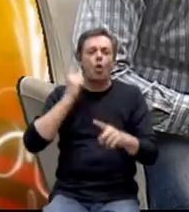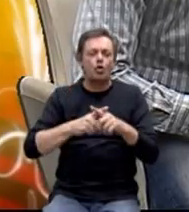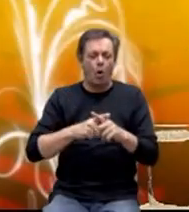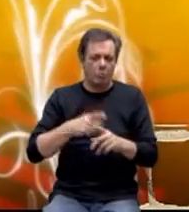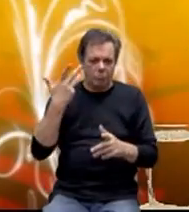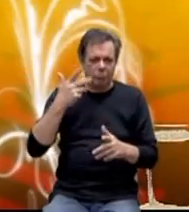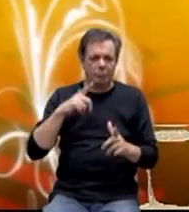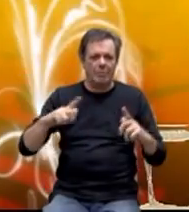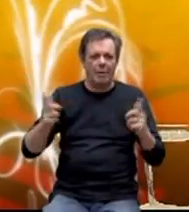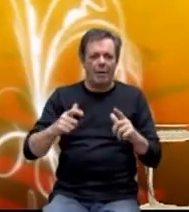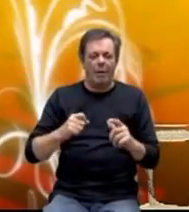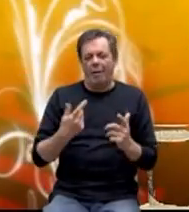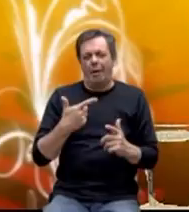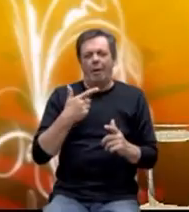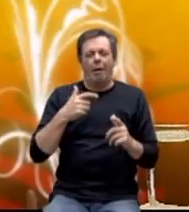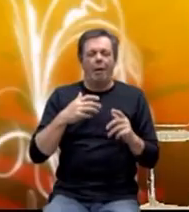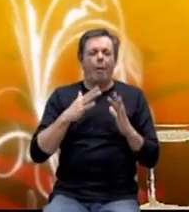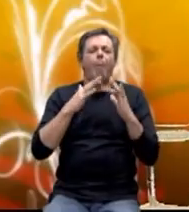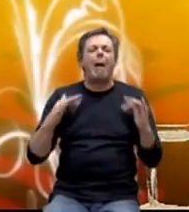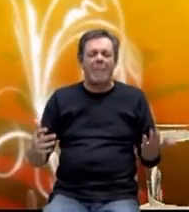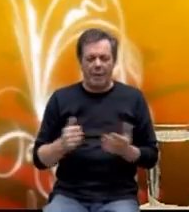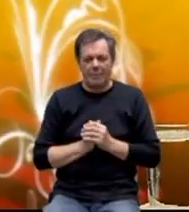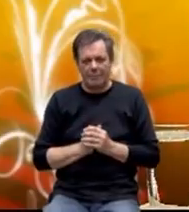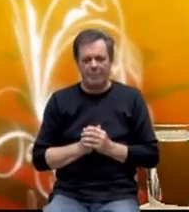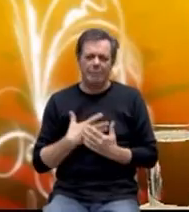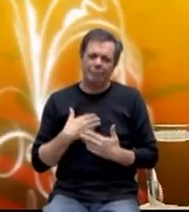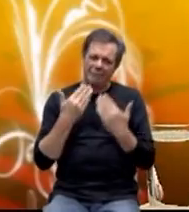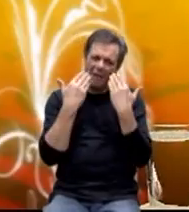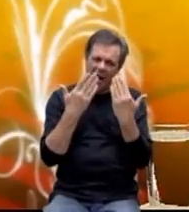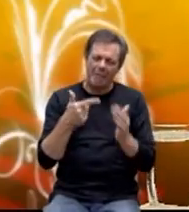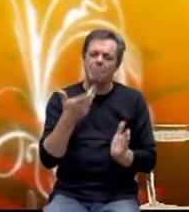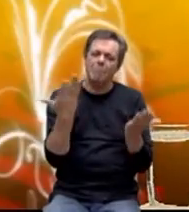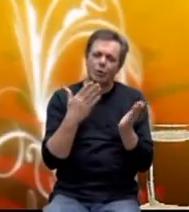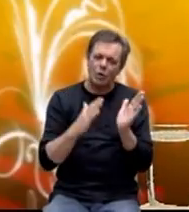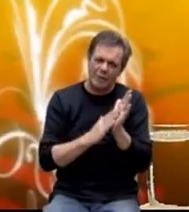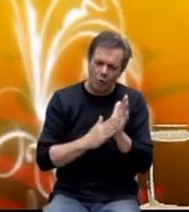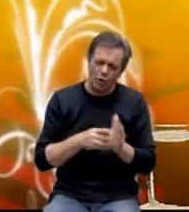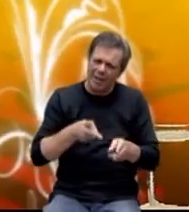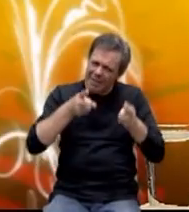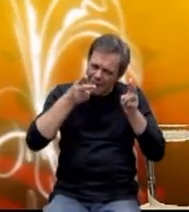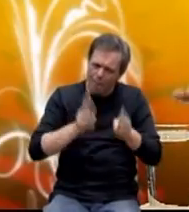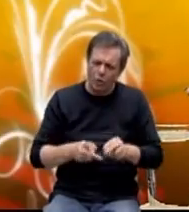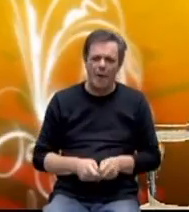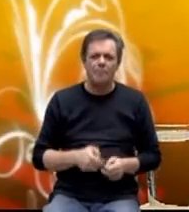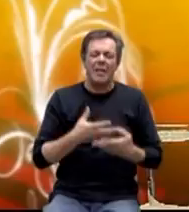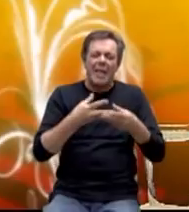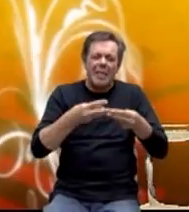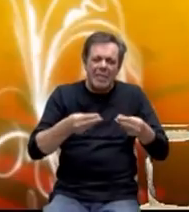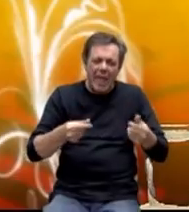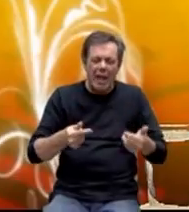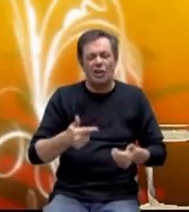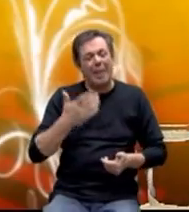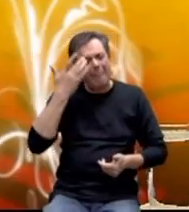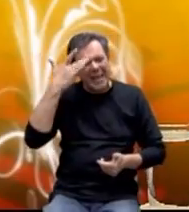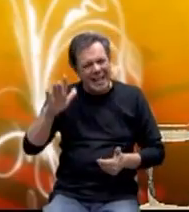Evo, Kristina Darko, ja vam od srca zahvaljujem što ste svjedočili da se može nježni